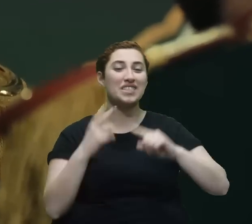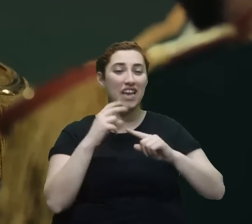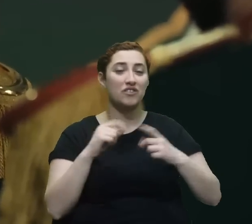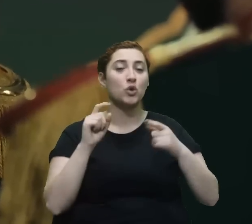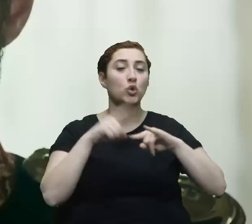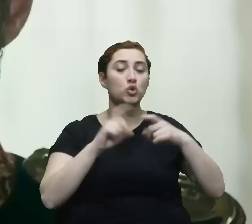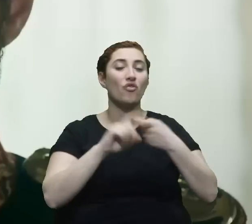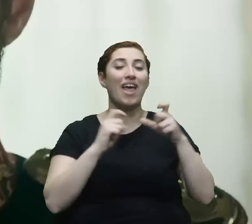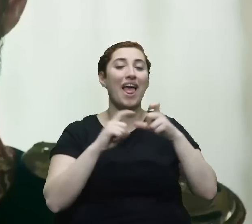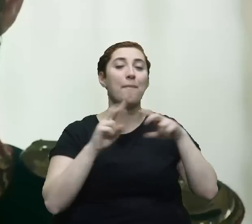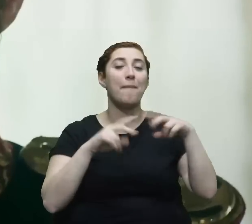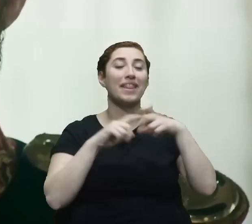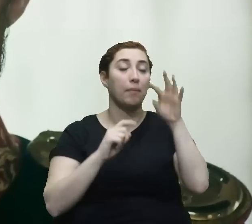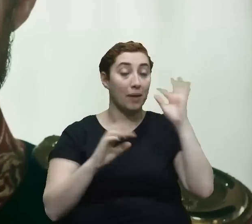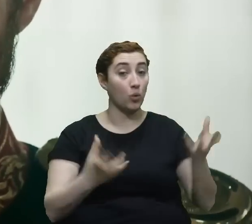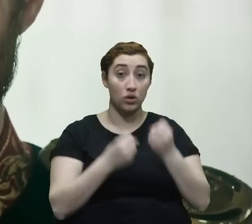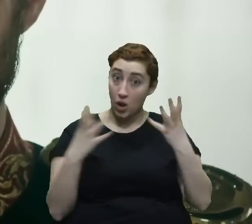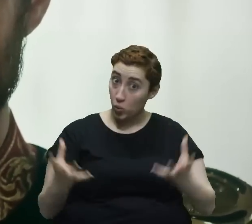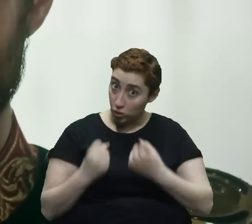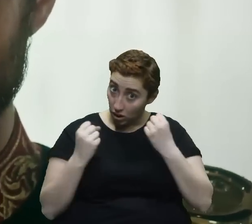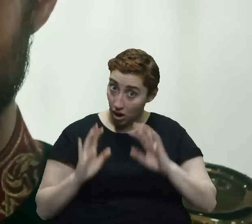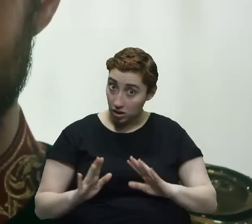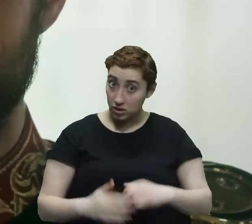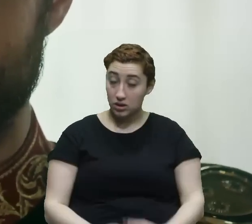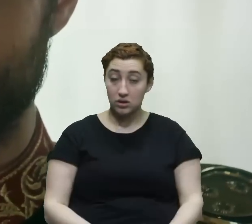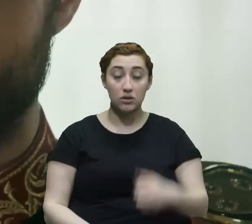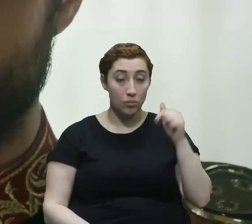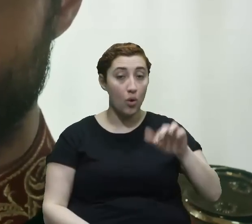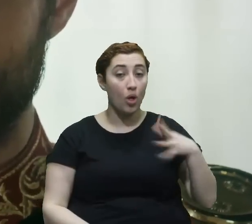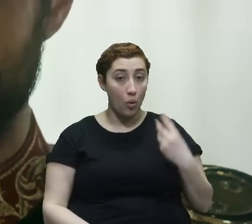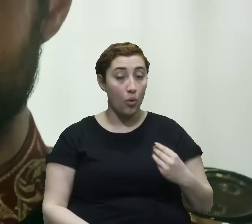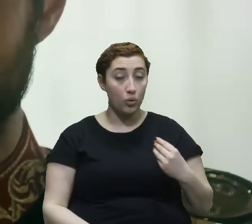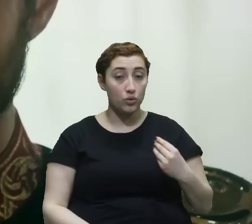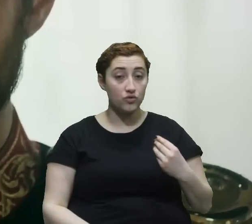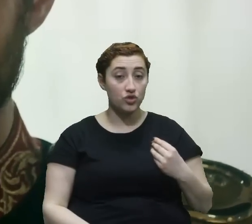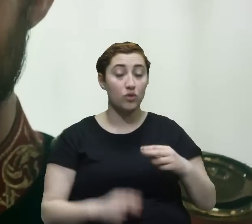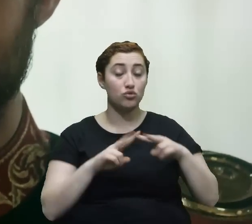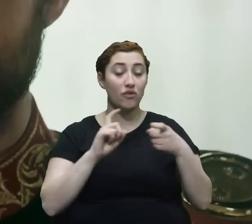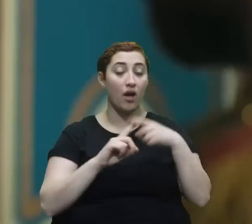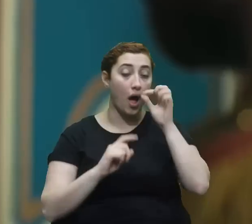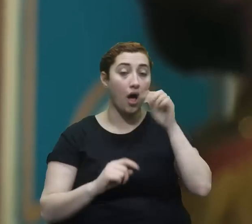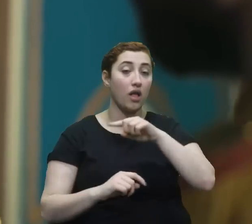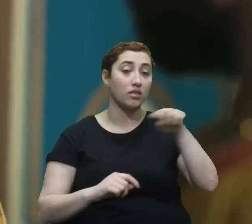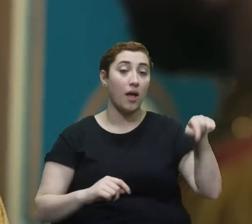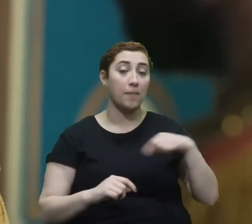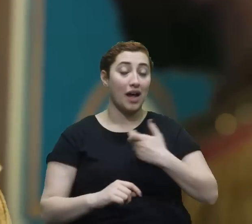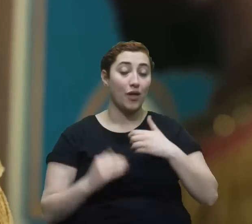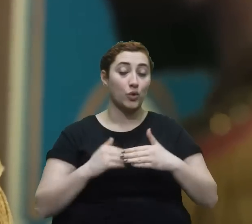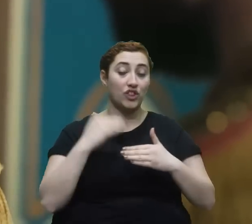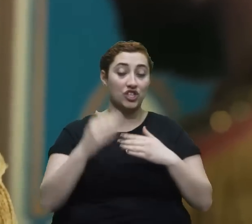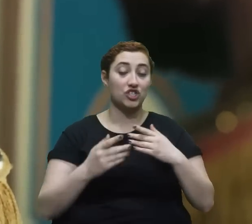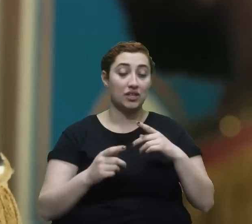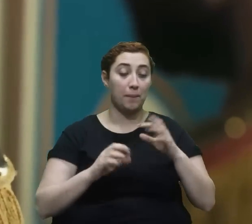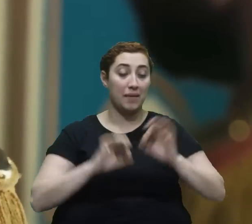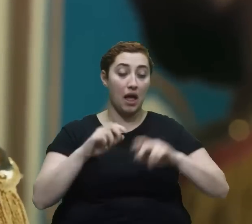Mehmet Emin Beyleri kurtardık. Kurtardınız. Bu durumda Mustafa ve adamlarının kanun dışı hareket ettikleri